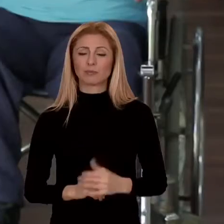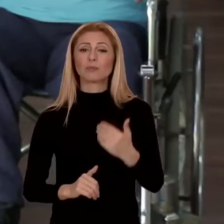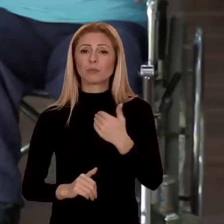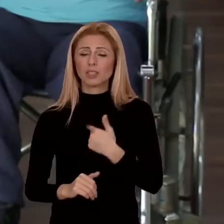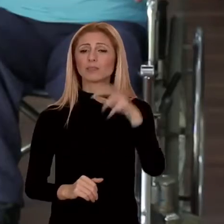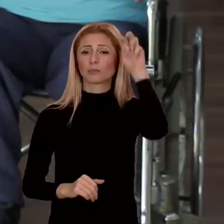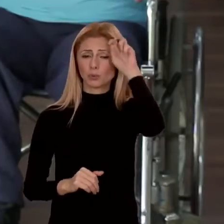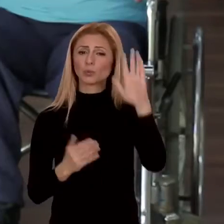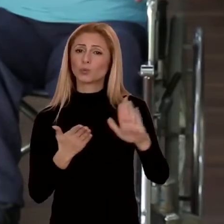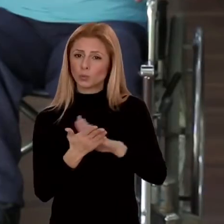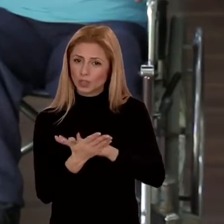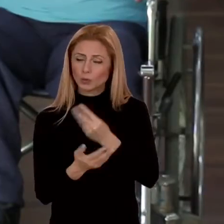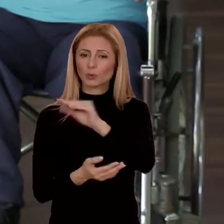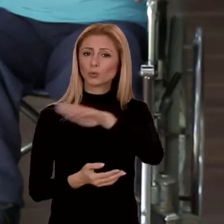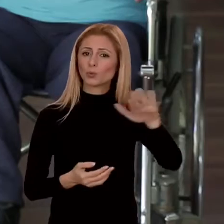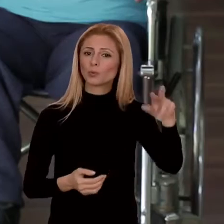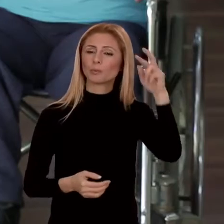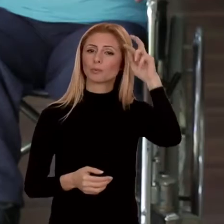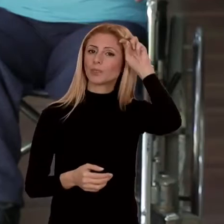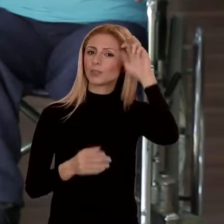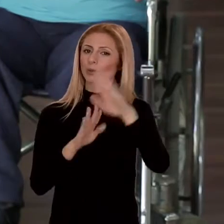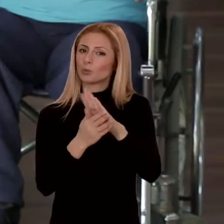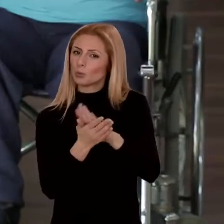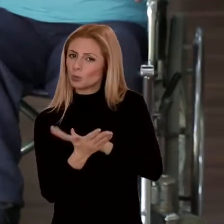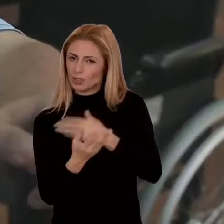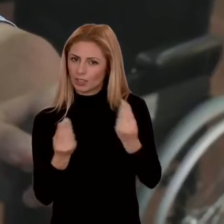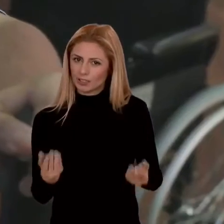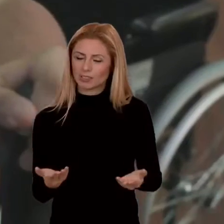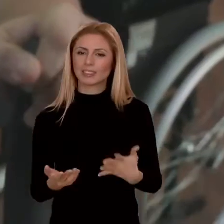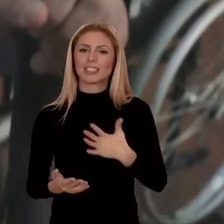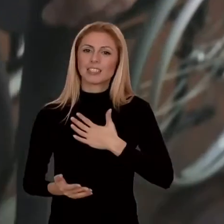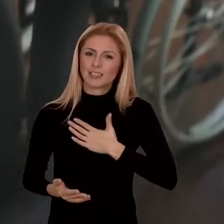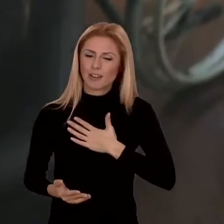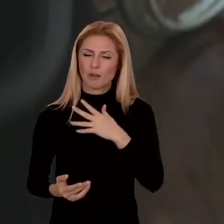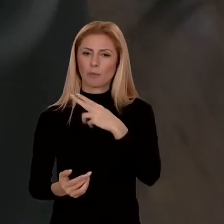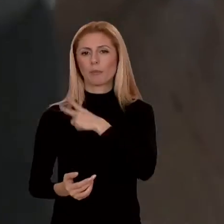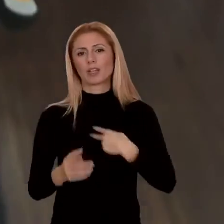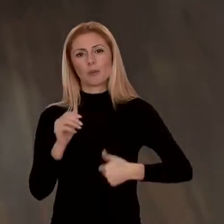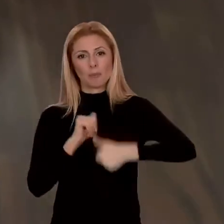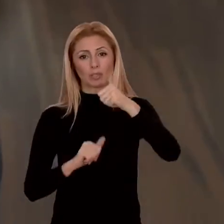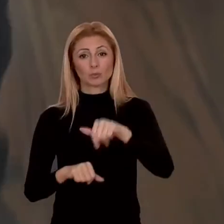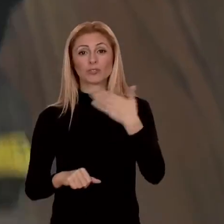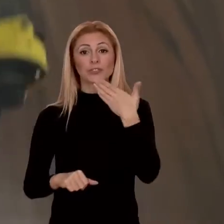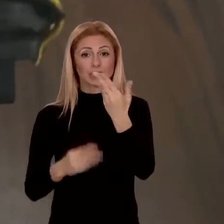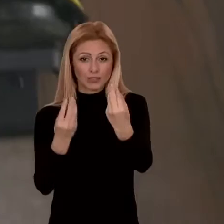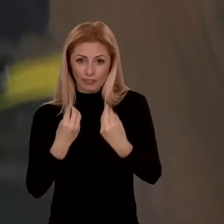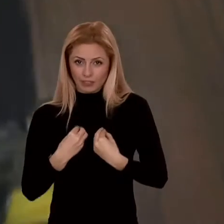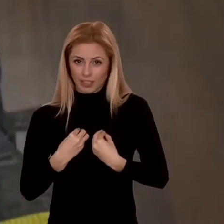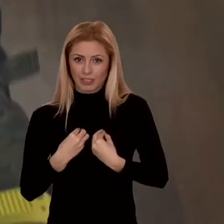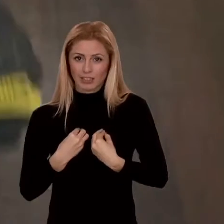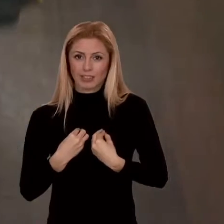Benim de psikolojim düzeldi, çocuklarımın da psikolojisi düzeldi. Sağ olsun belediye başkanımızdan bize bu imkanları